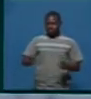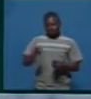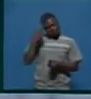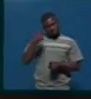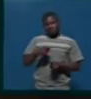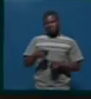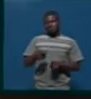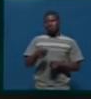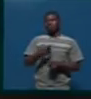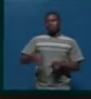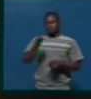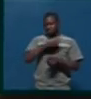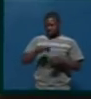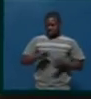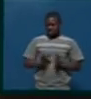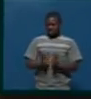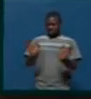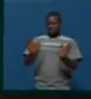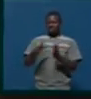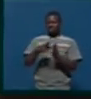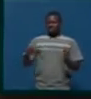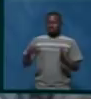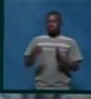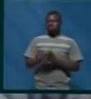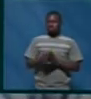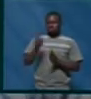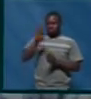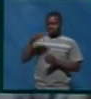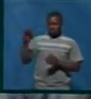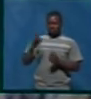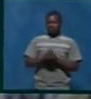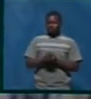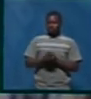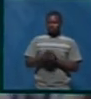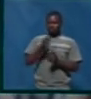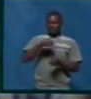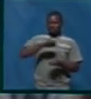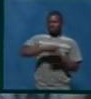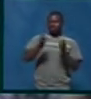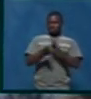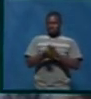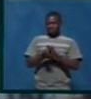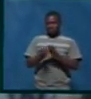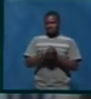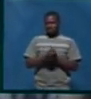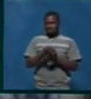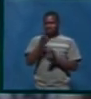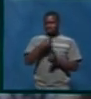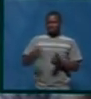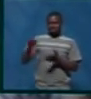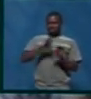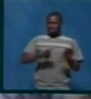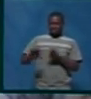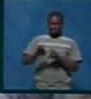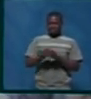de la filière coton du Burkina, les échanges continuent au sein de l'ASB pour